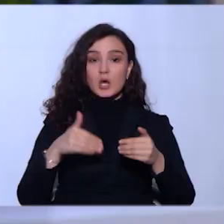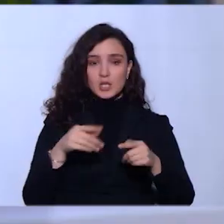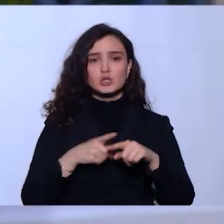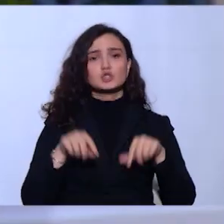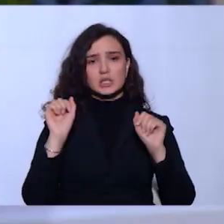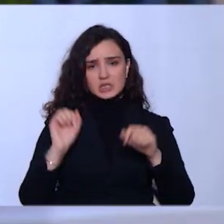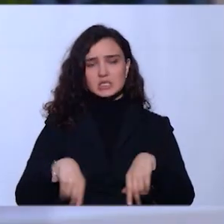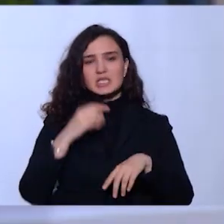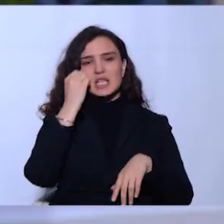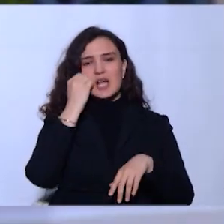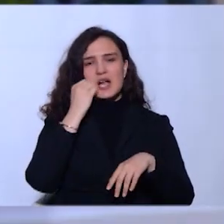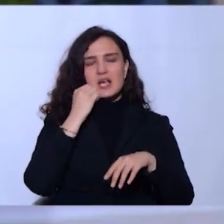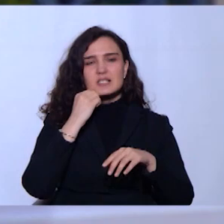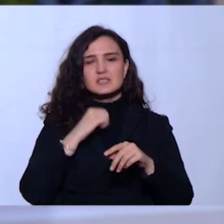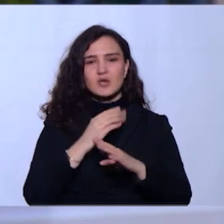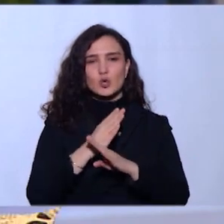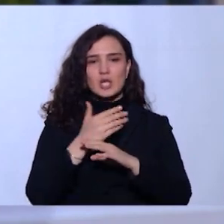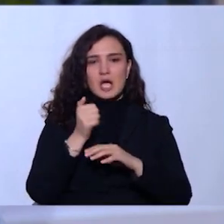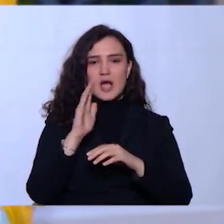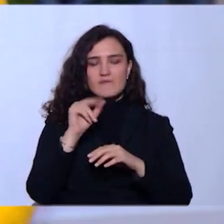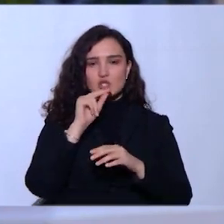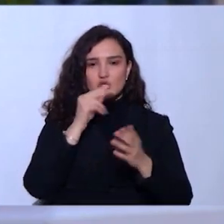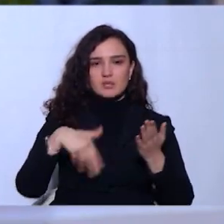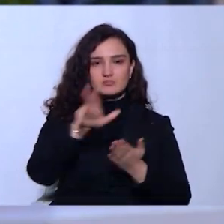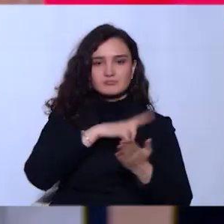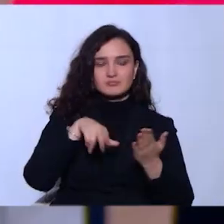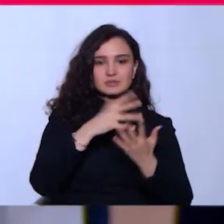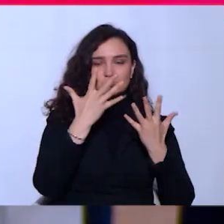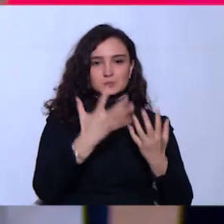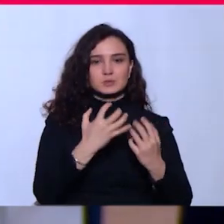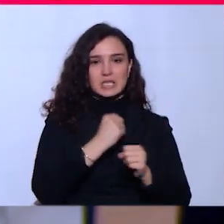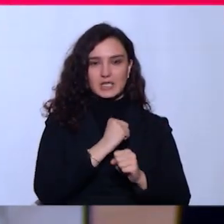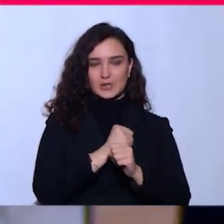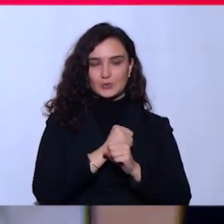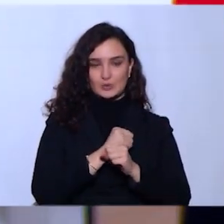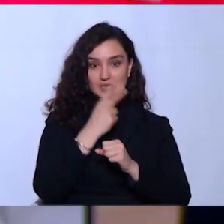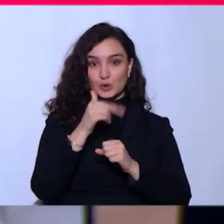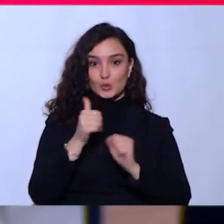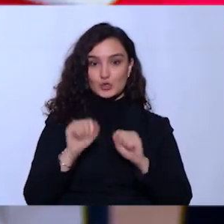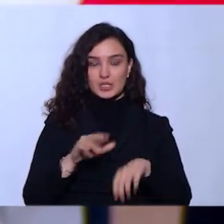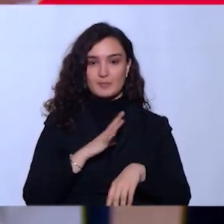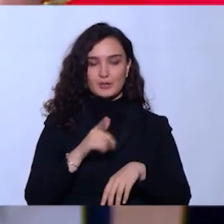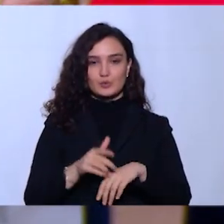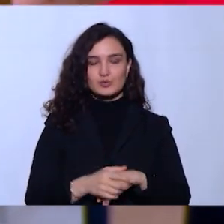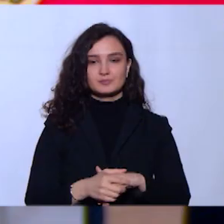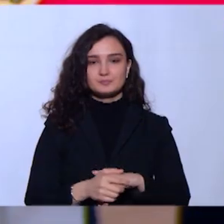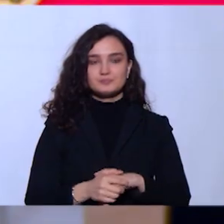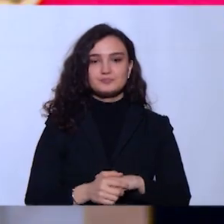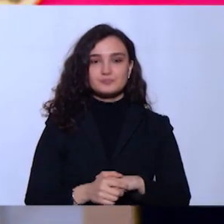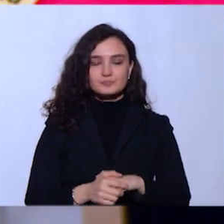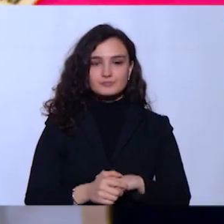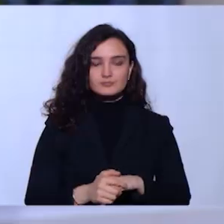შეგიძლიათ დააძველოთ ყავა ან ჩაი გადაუსვათ. ამიტომ აი ვნახოთ ერთი ვარიანტი, როგორ შეიძლება ქონდეს ესეთი